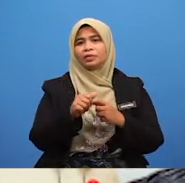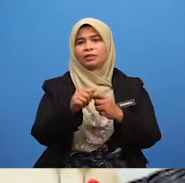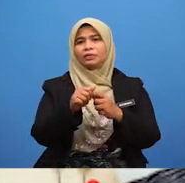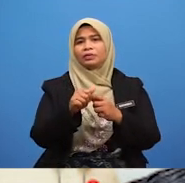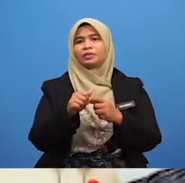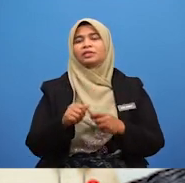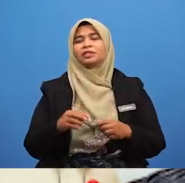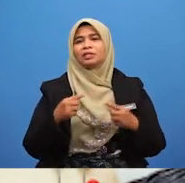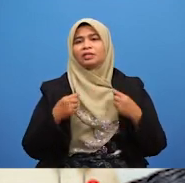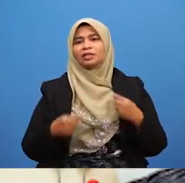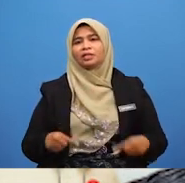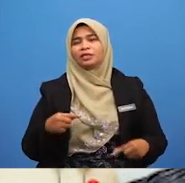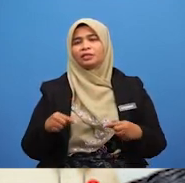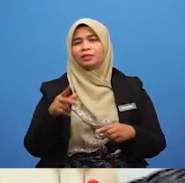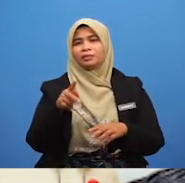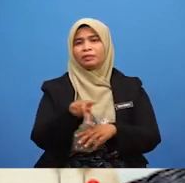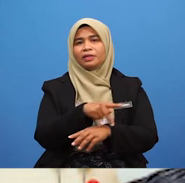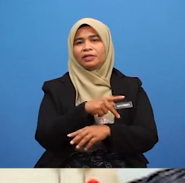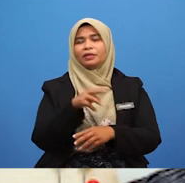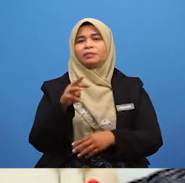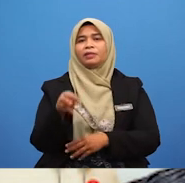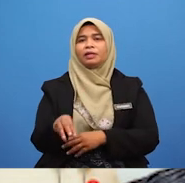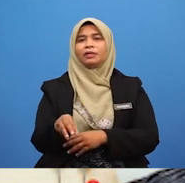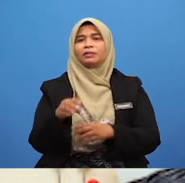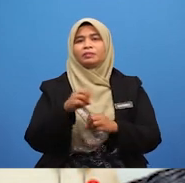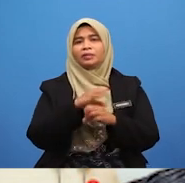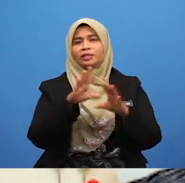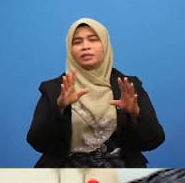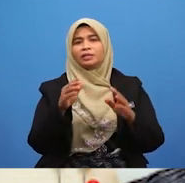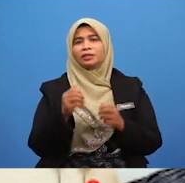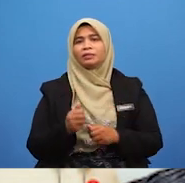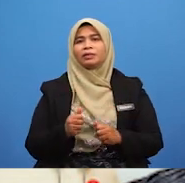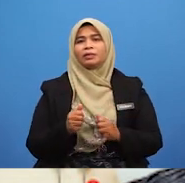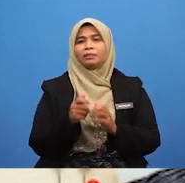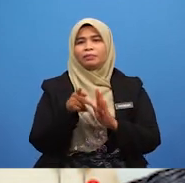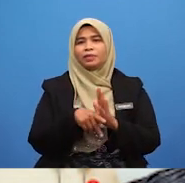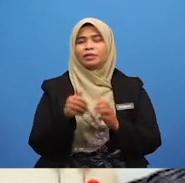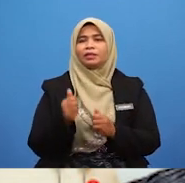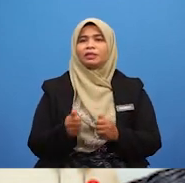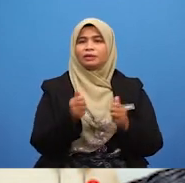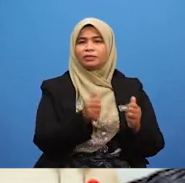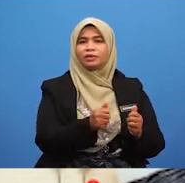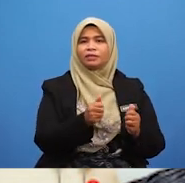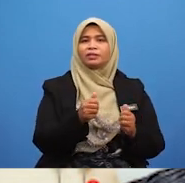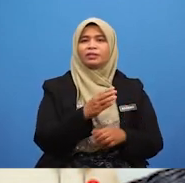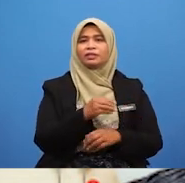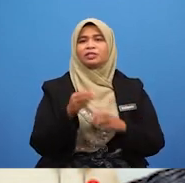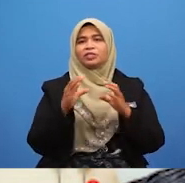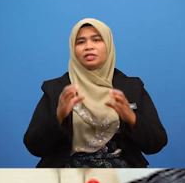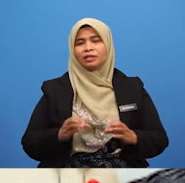malam. Yang keempat, menyatakan peraturan dan teknik penyediaan